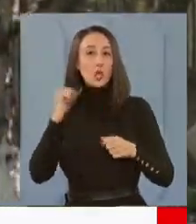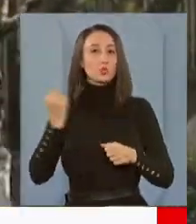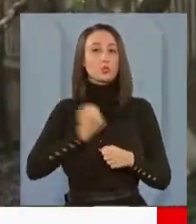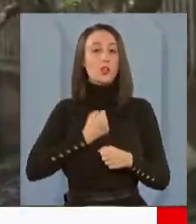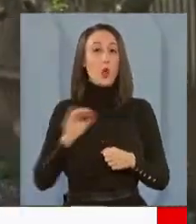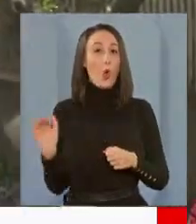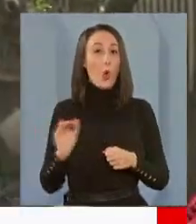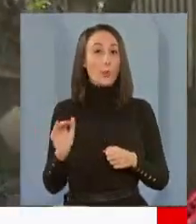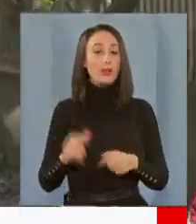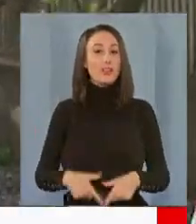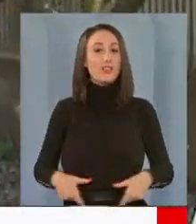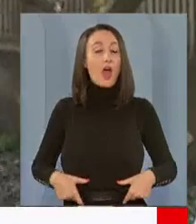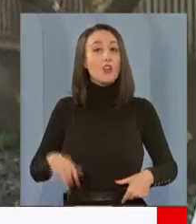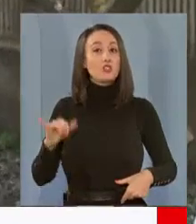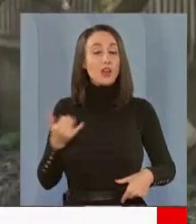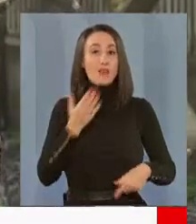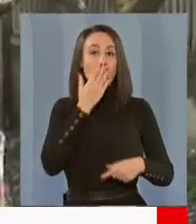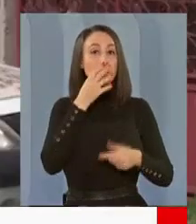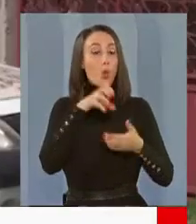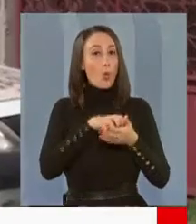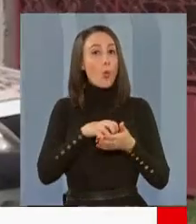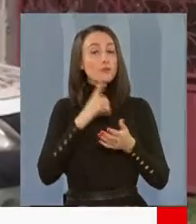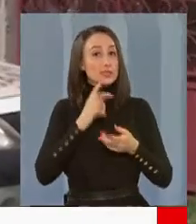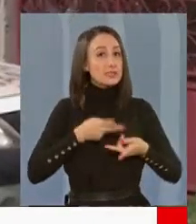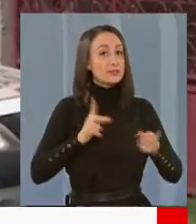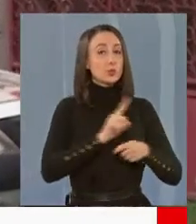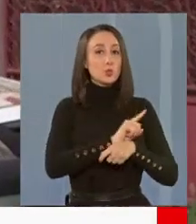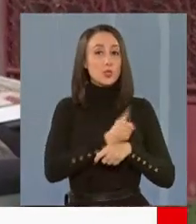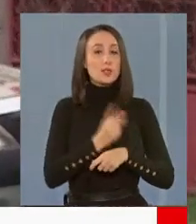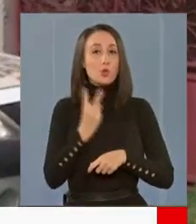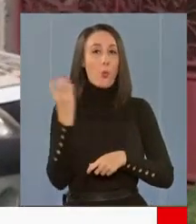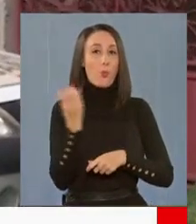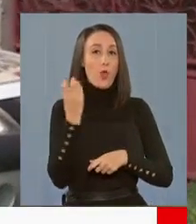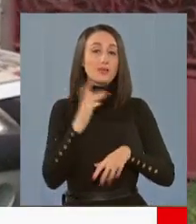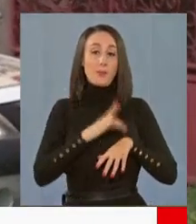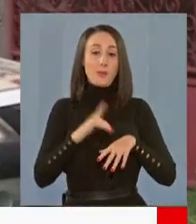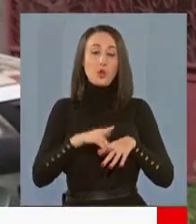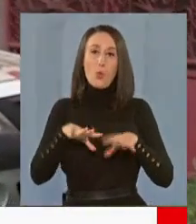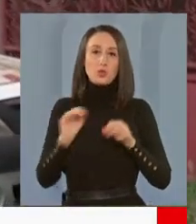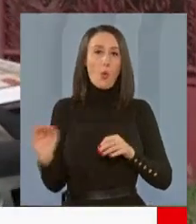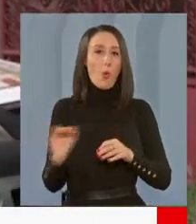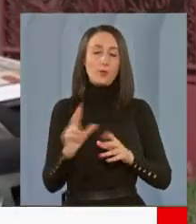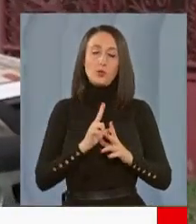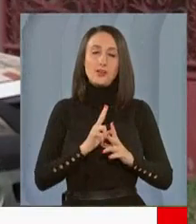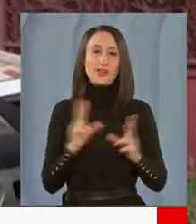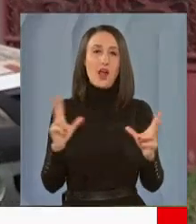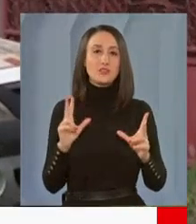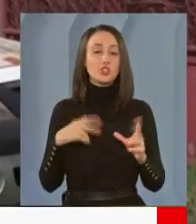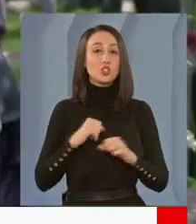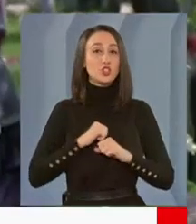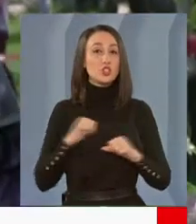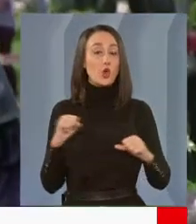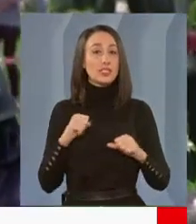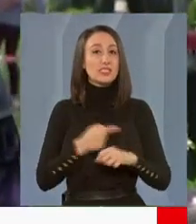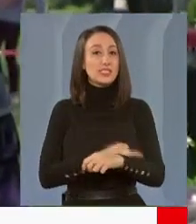și a înjunghiat copilul în zona inghinală la fața locului au fost trimise de Urgență două ambulanțe medicii au găsit copilul în stare foarte gravă în